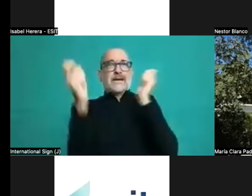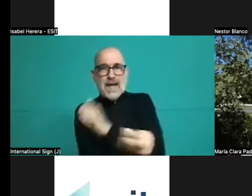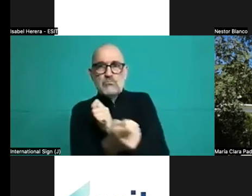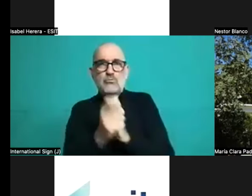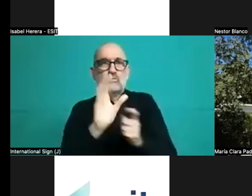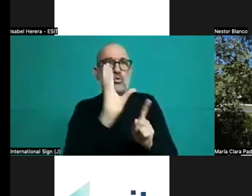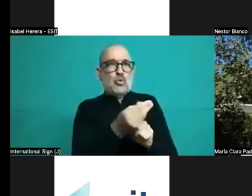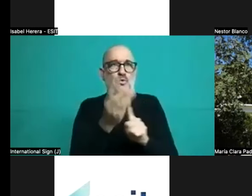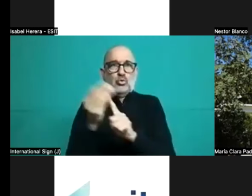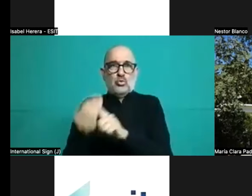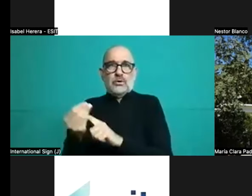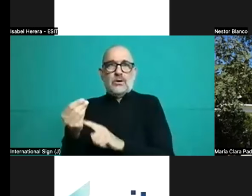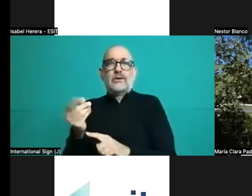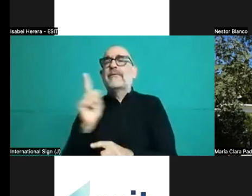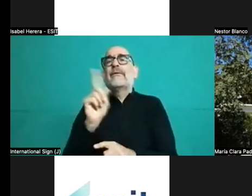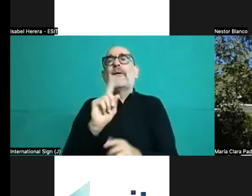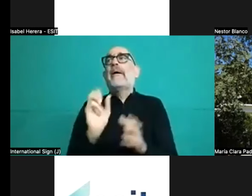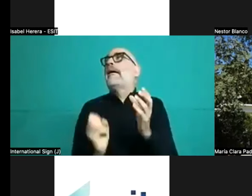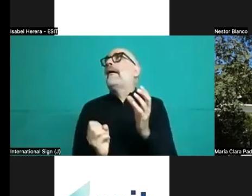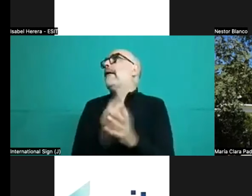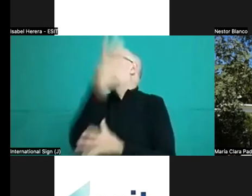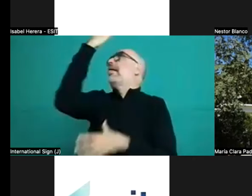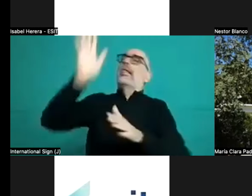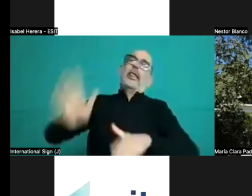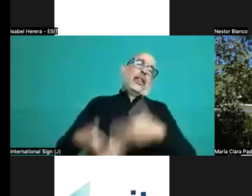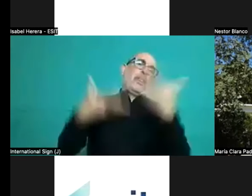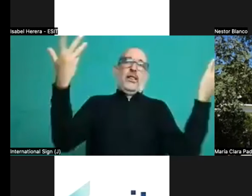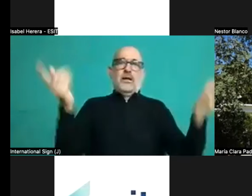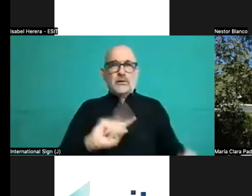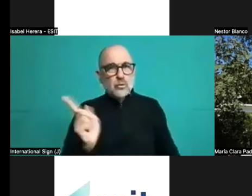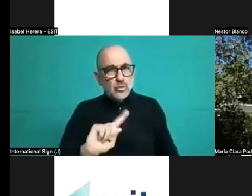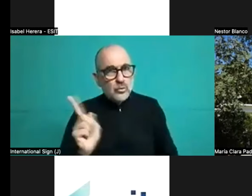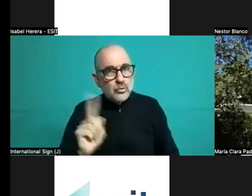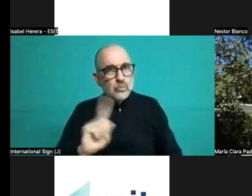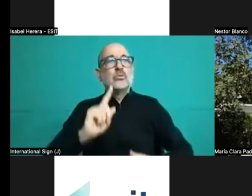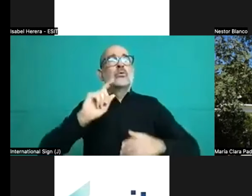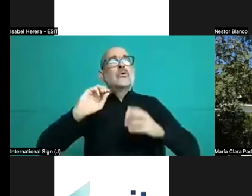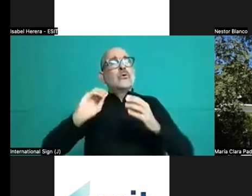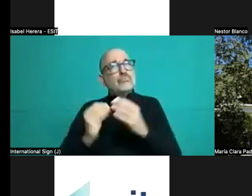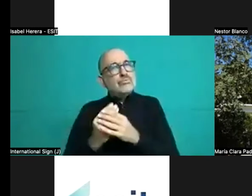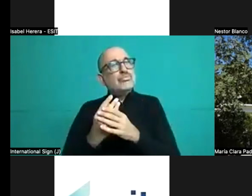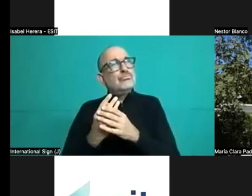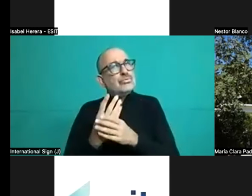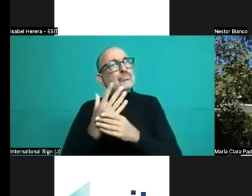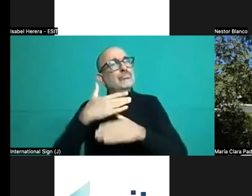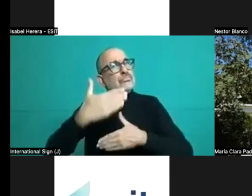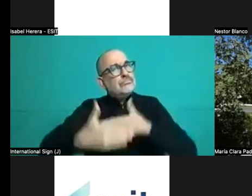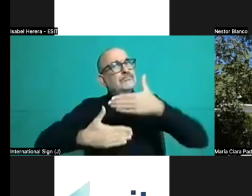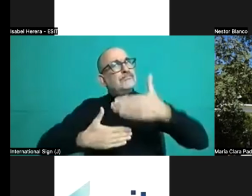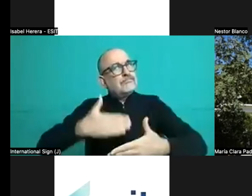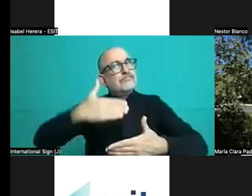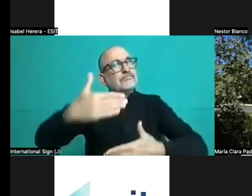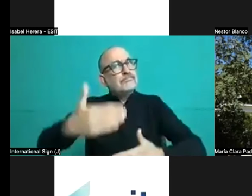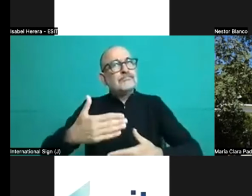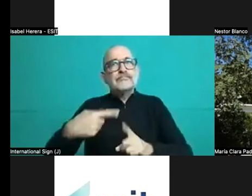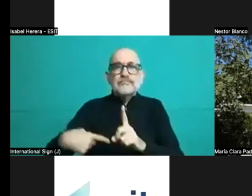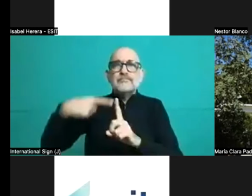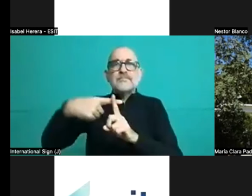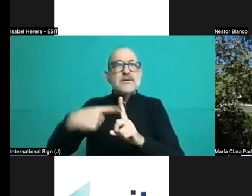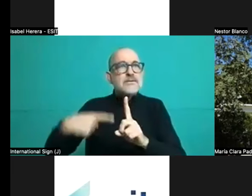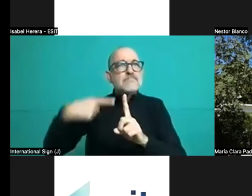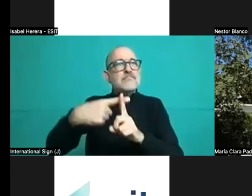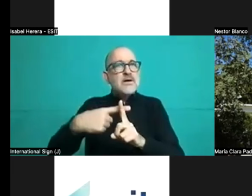Ces changements culturels doivent être la conséquence des incitations,